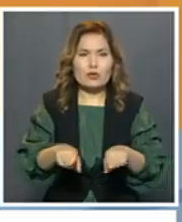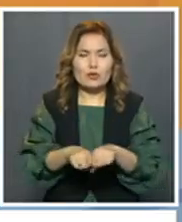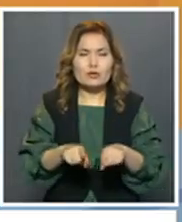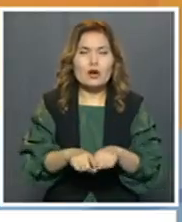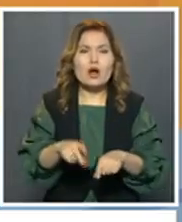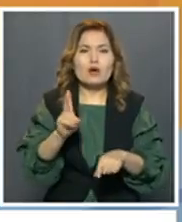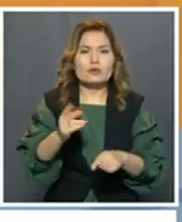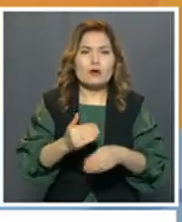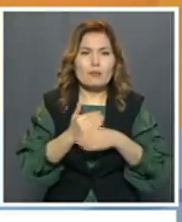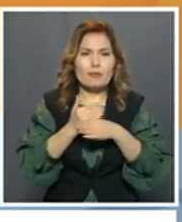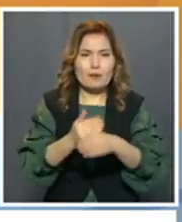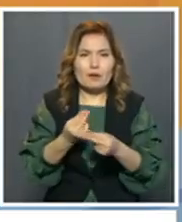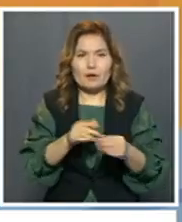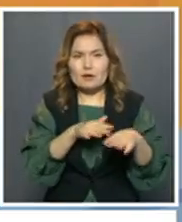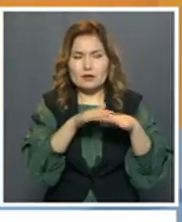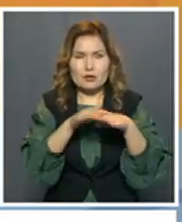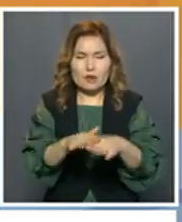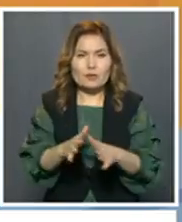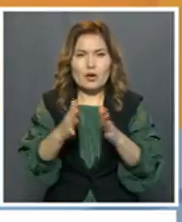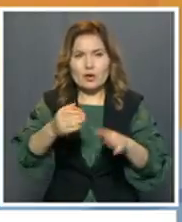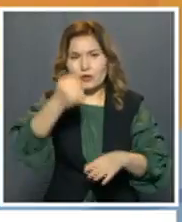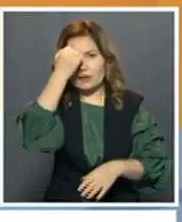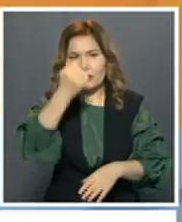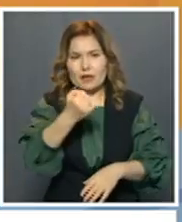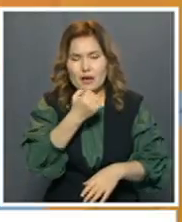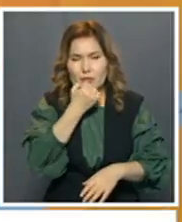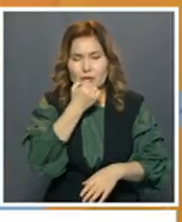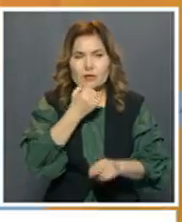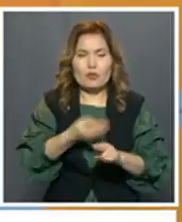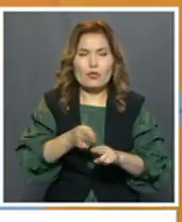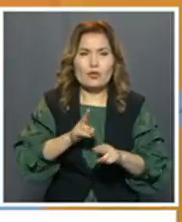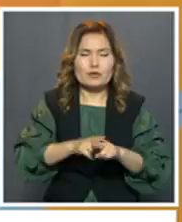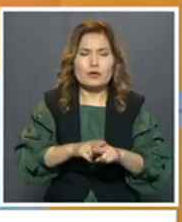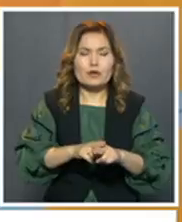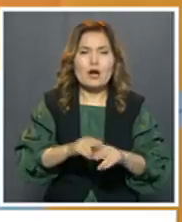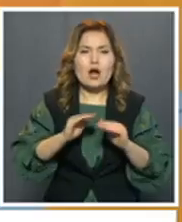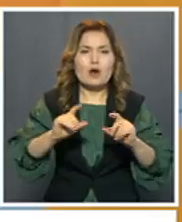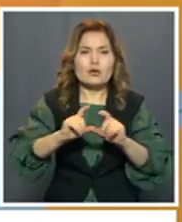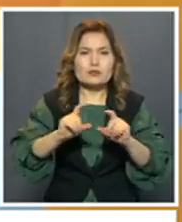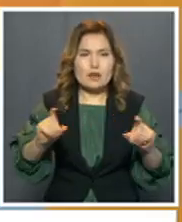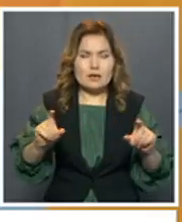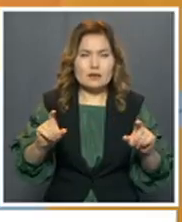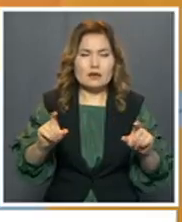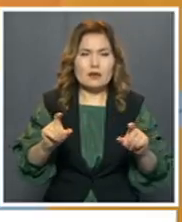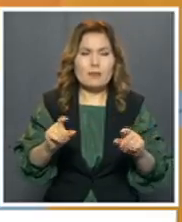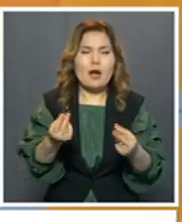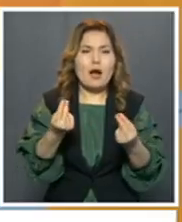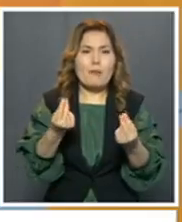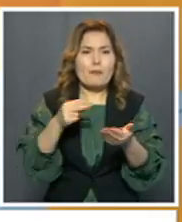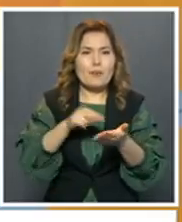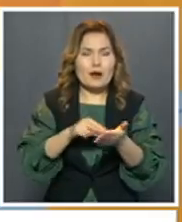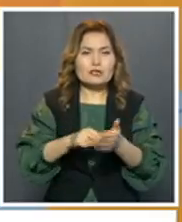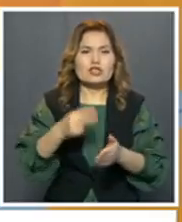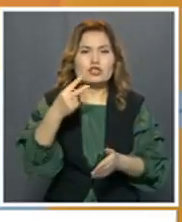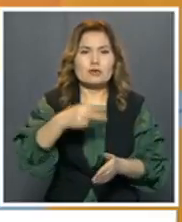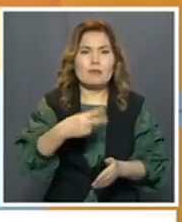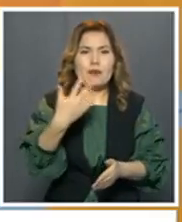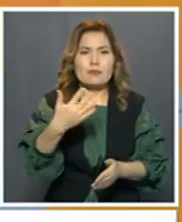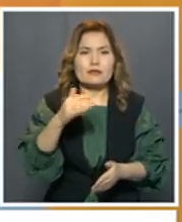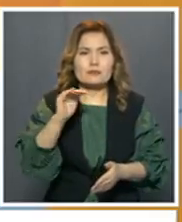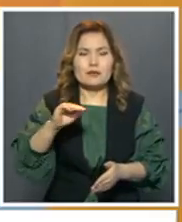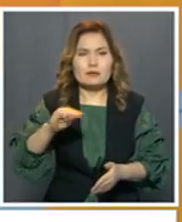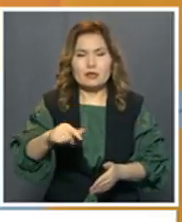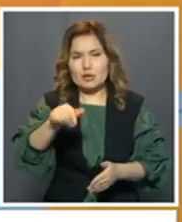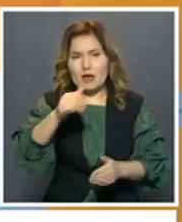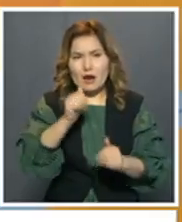компаниясына үлкен ризашылығымызды білдіреміз. Бұл садик өзі бағасы да 25 мың айына все оты.